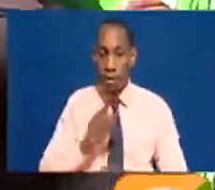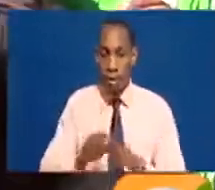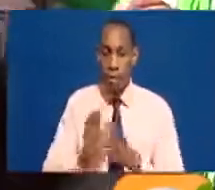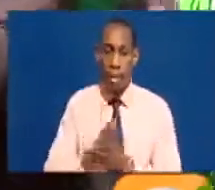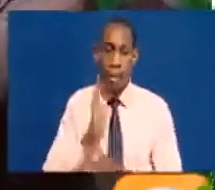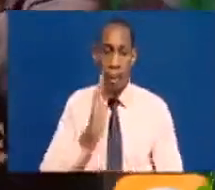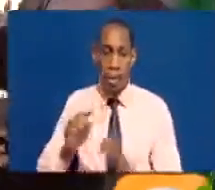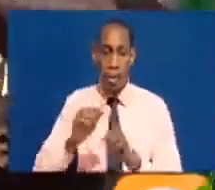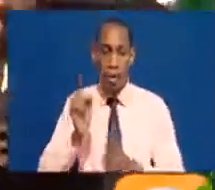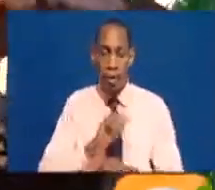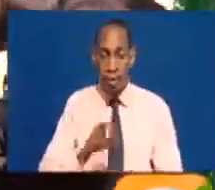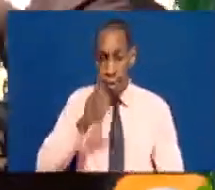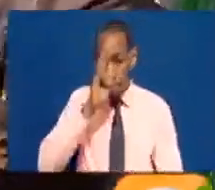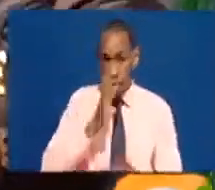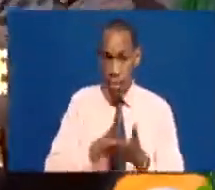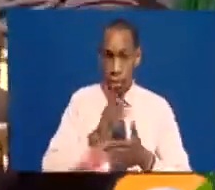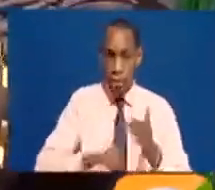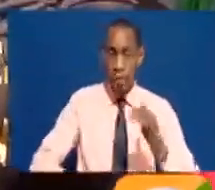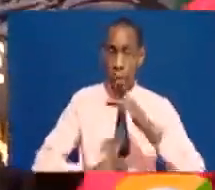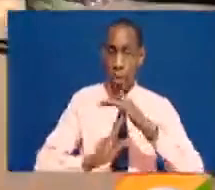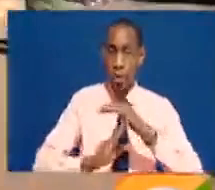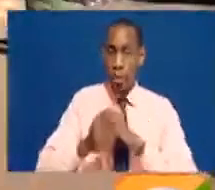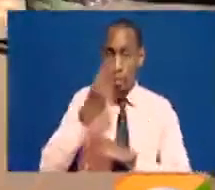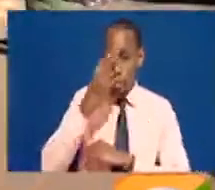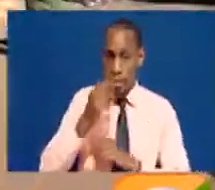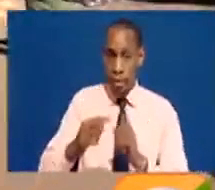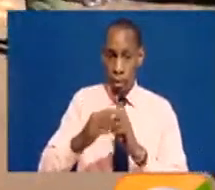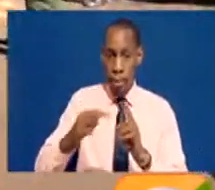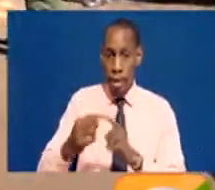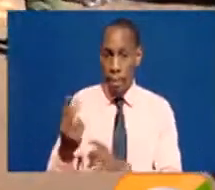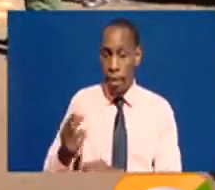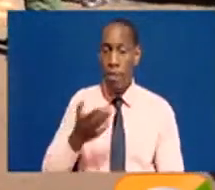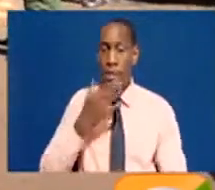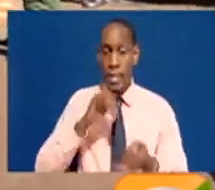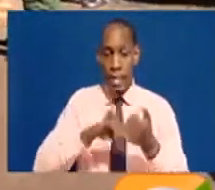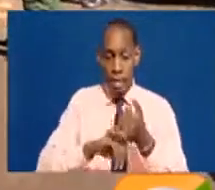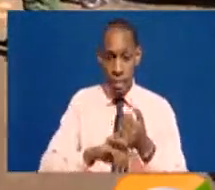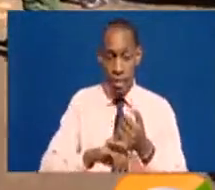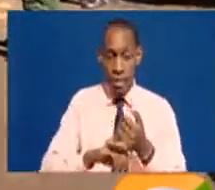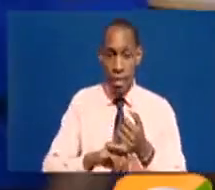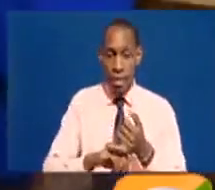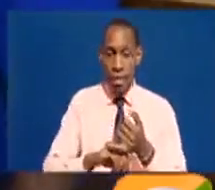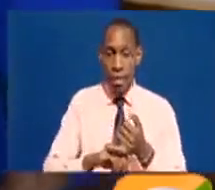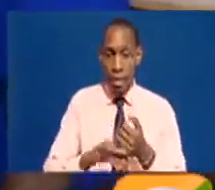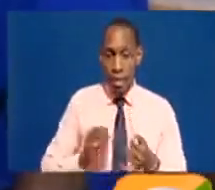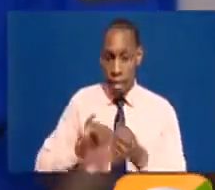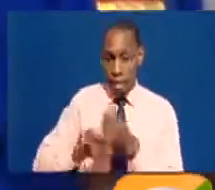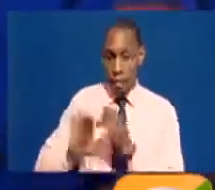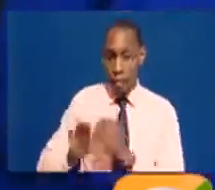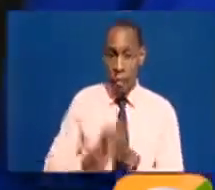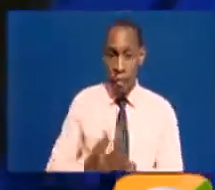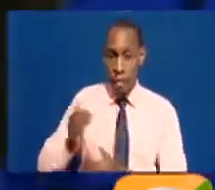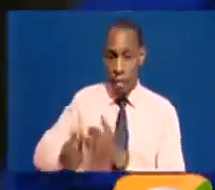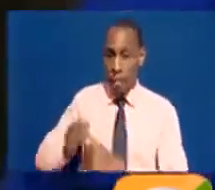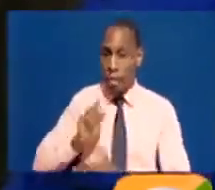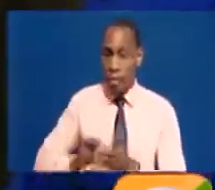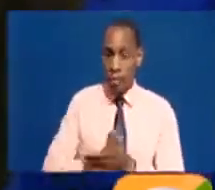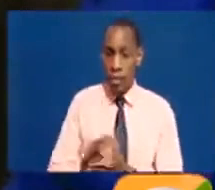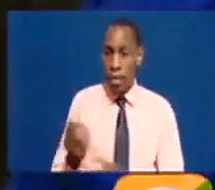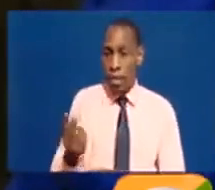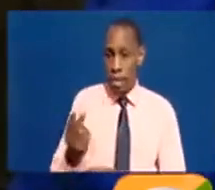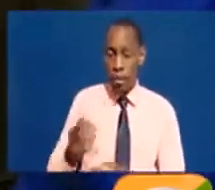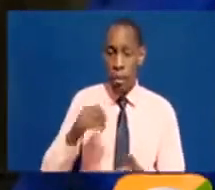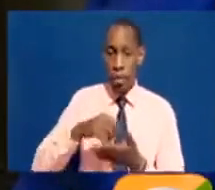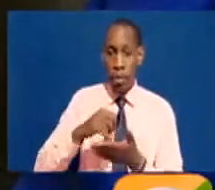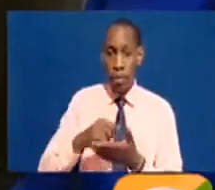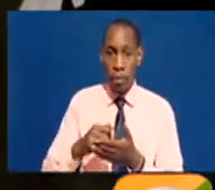ameuliwa. Police confirmed that the main suspect in the murders is the husband to the deceased. Neighbors say the two had